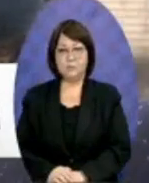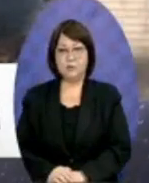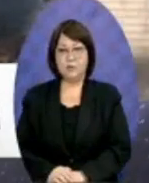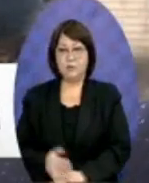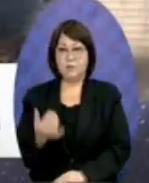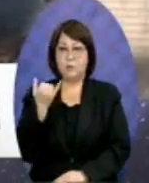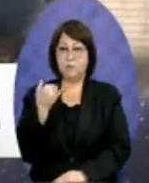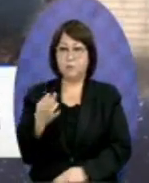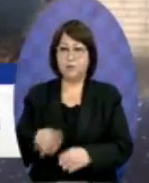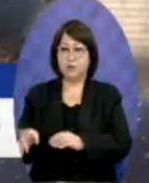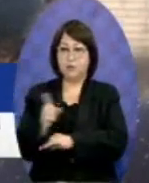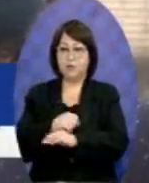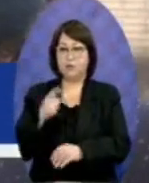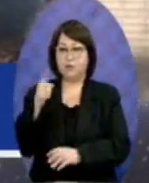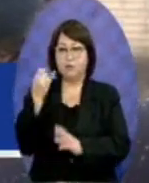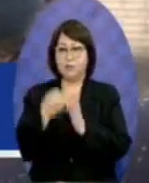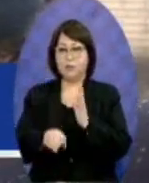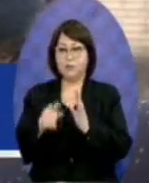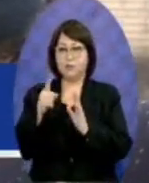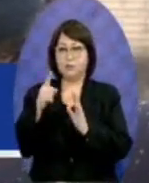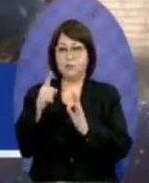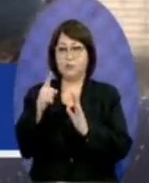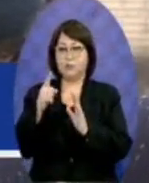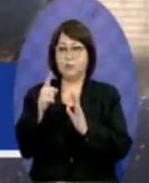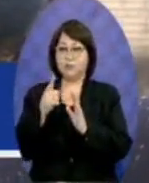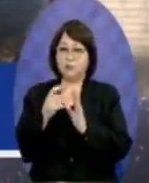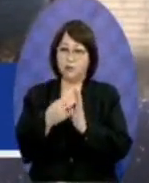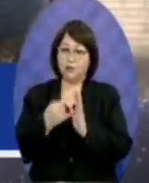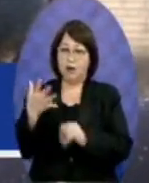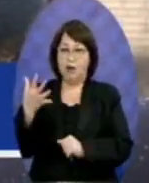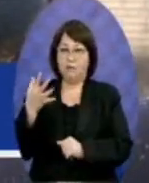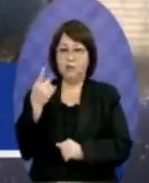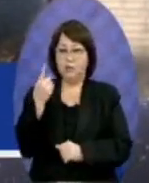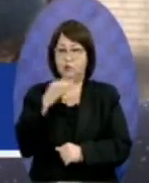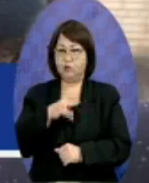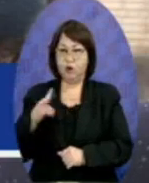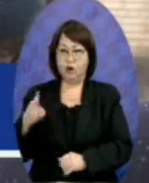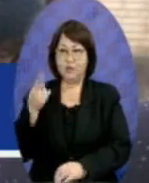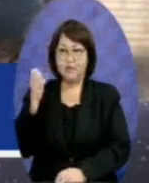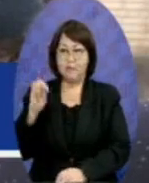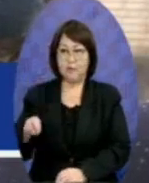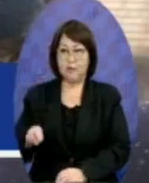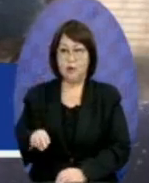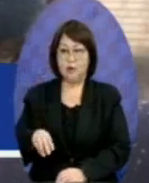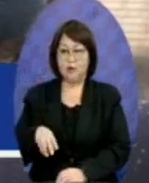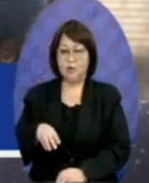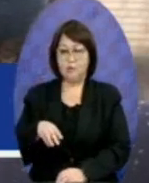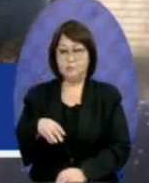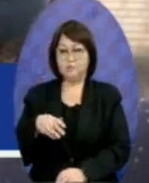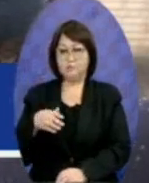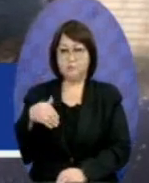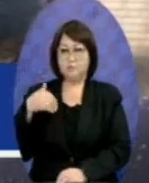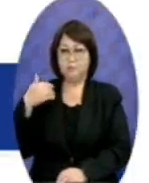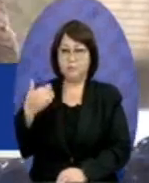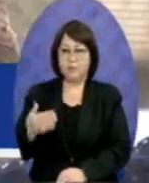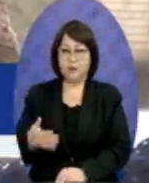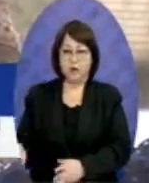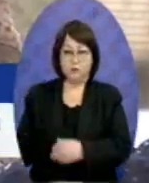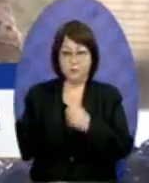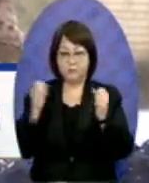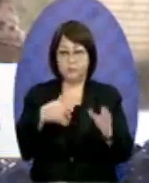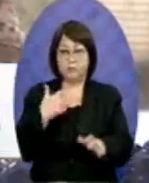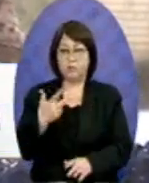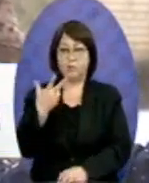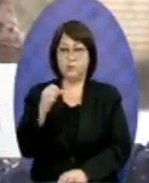Хотод 160-65 тонн тийм ээ. Манай энэ дөрөхөр одоо 331 тонн цемент.